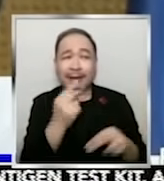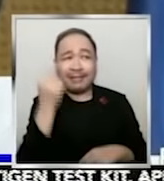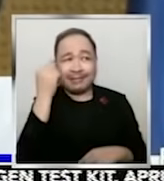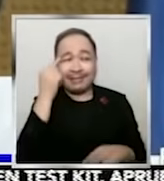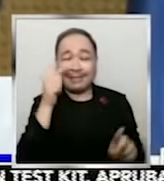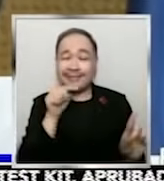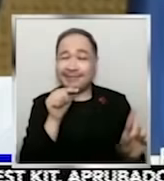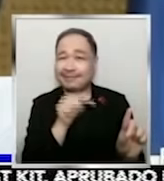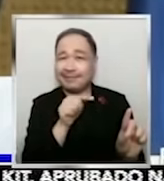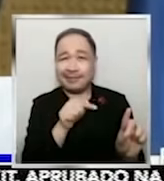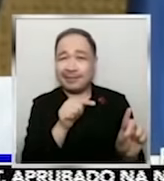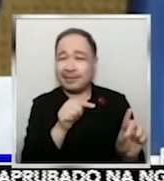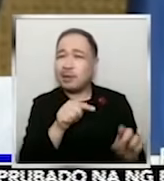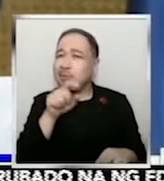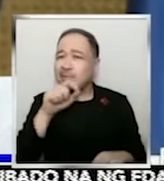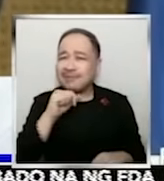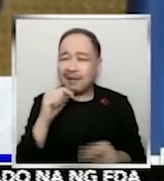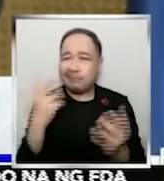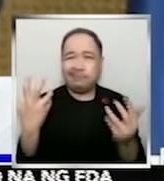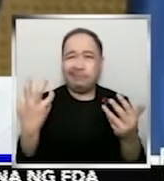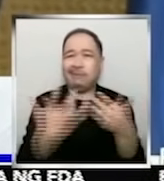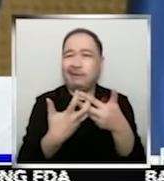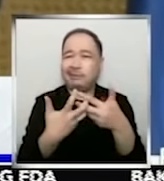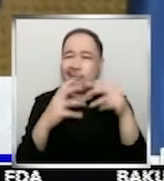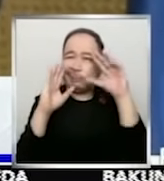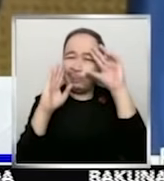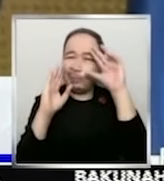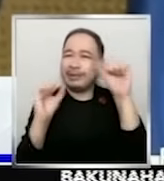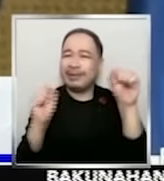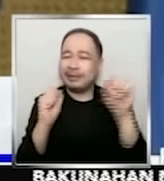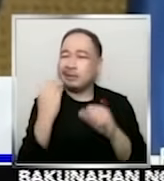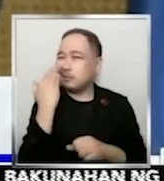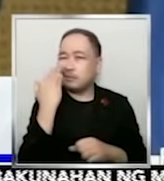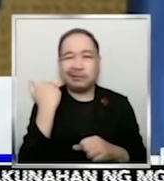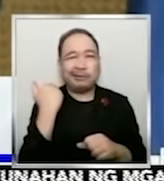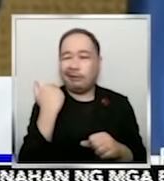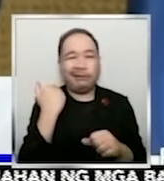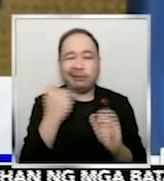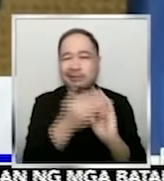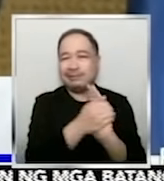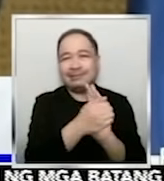hindi dapat na presidente. Medyo kulang talaga.